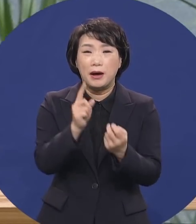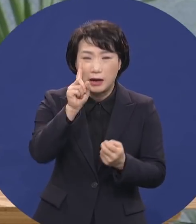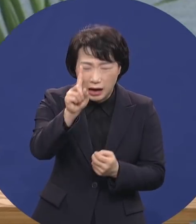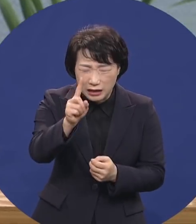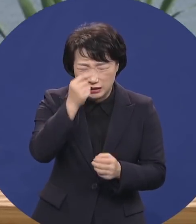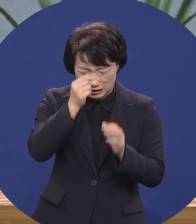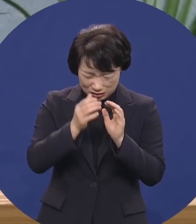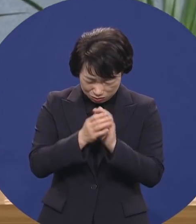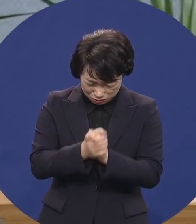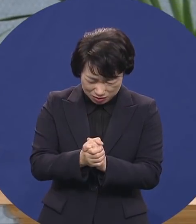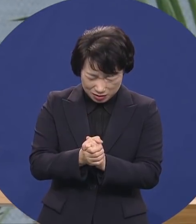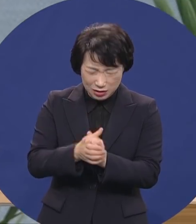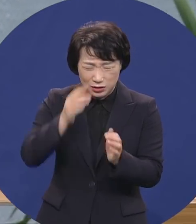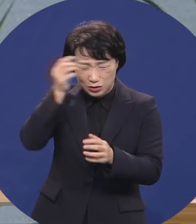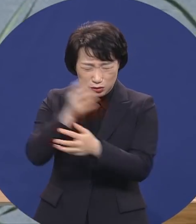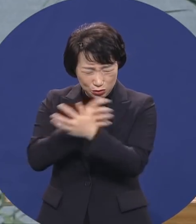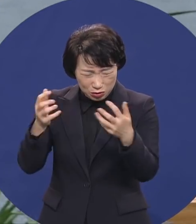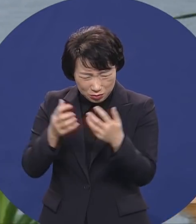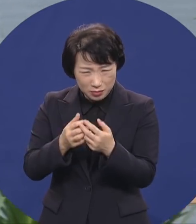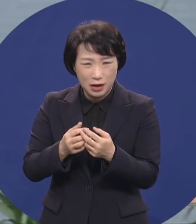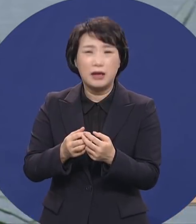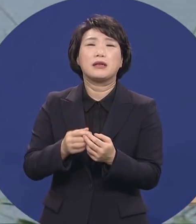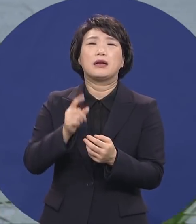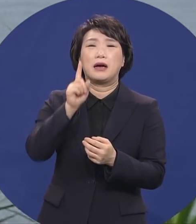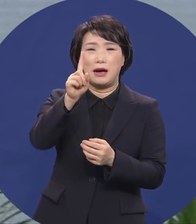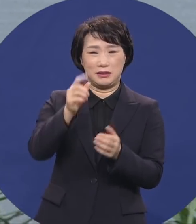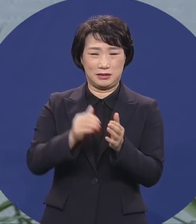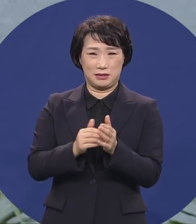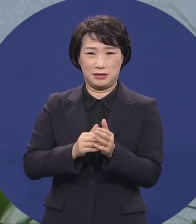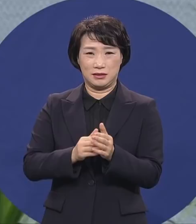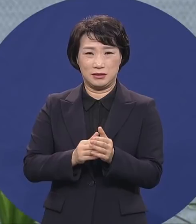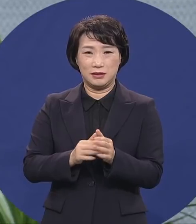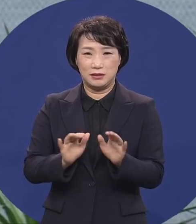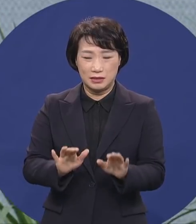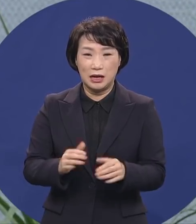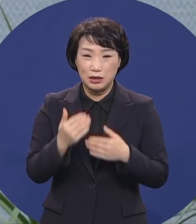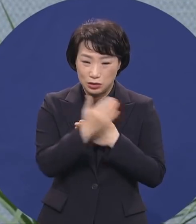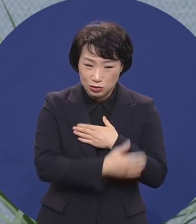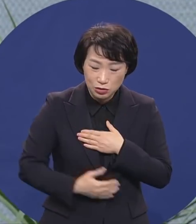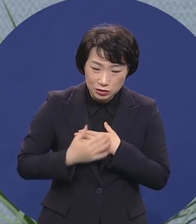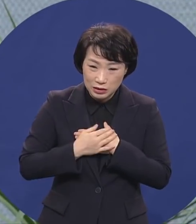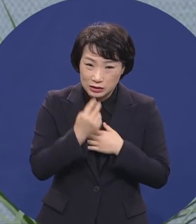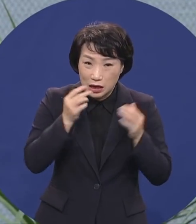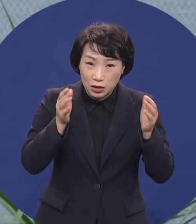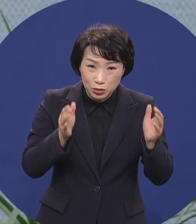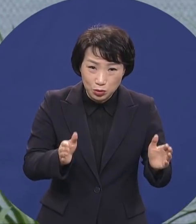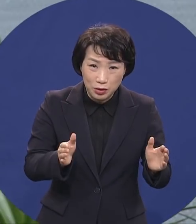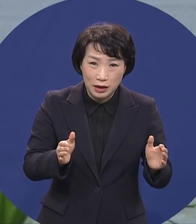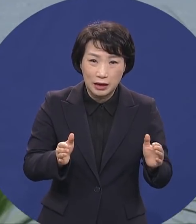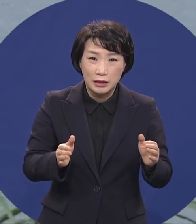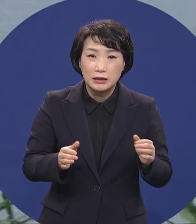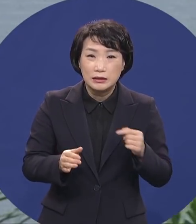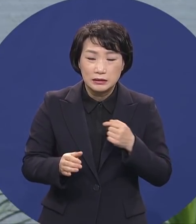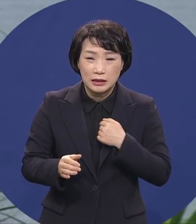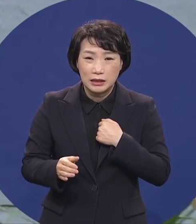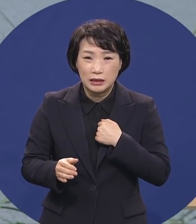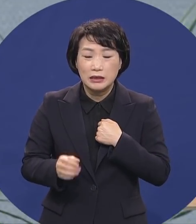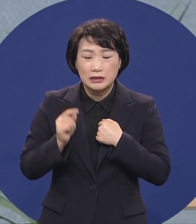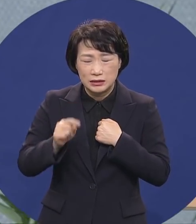방법은 기도와 성령 충만밖에 없습니다. 육신이 있는 동안 이